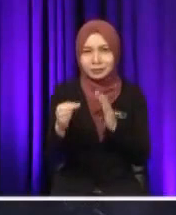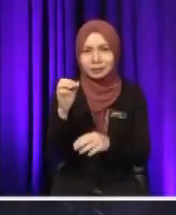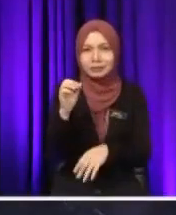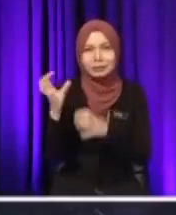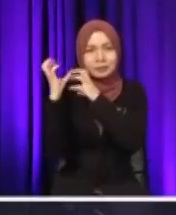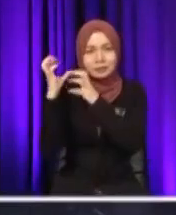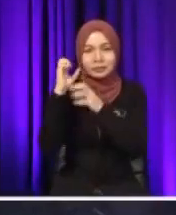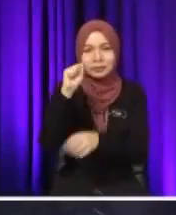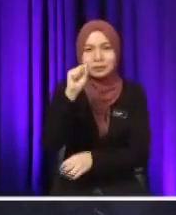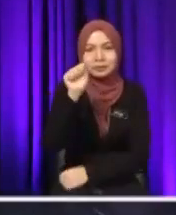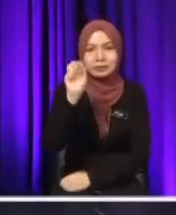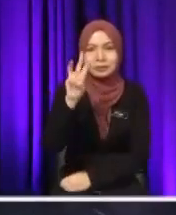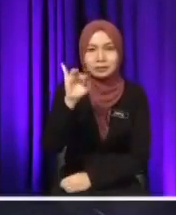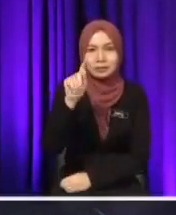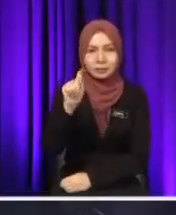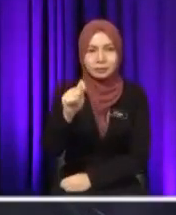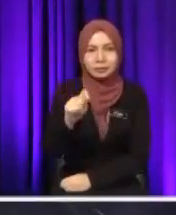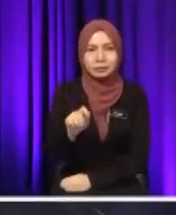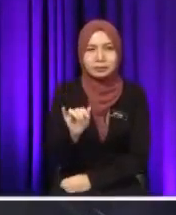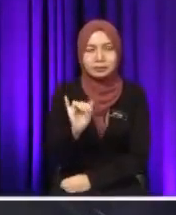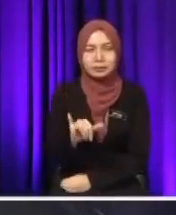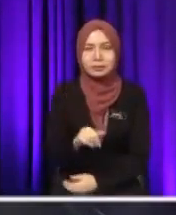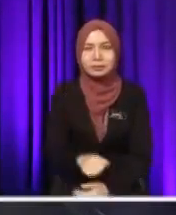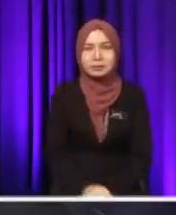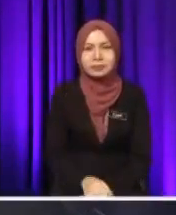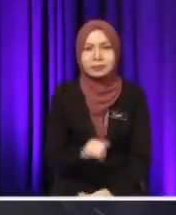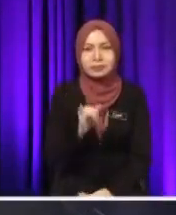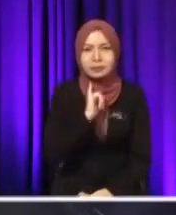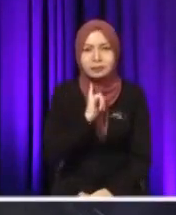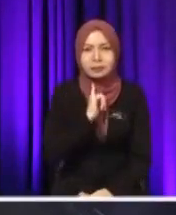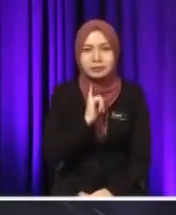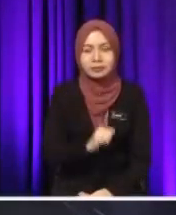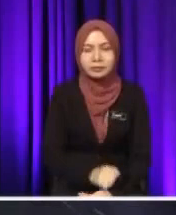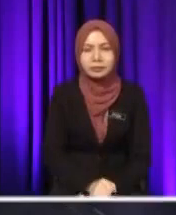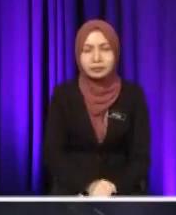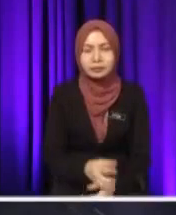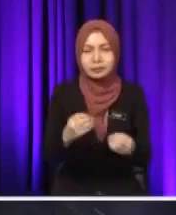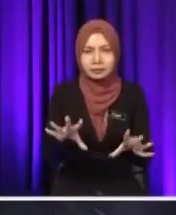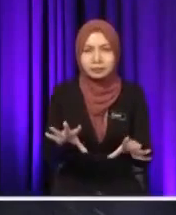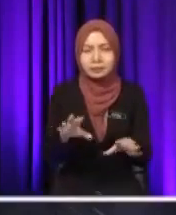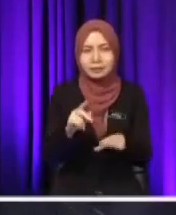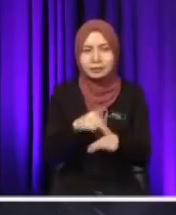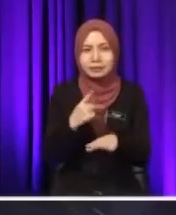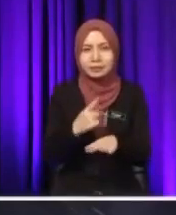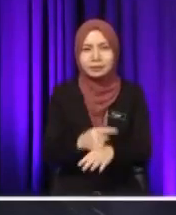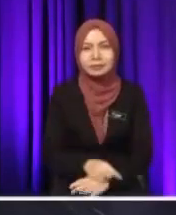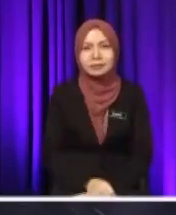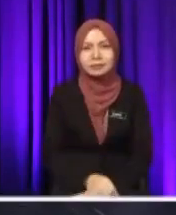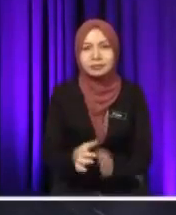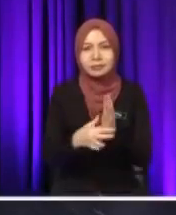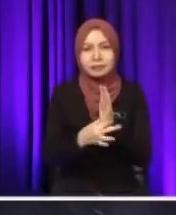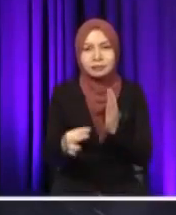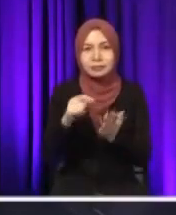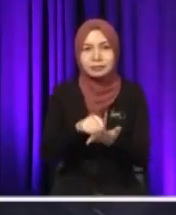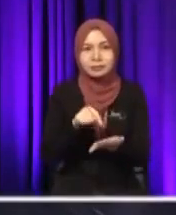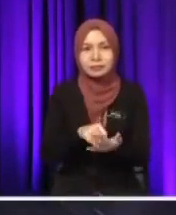Dah pakai dah. Sebab kita pun kadang-kadang kita tak tahu bahawa masakan yang kita makan, makanan yang kita makan, minyak apa yang kita minyak gunakan. Apa yang kita gunakan.